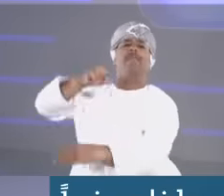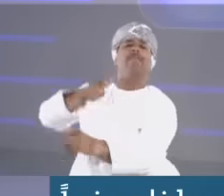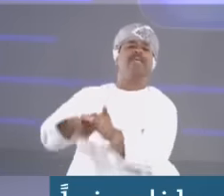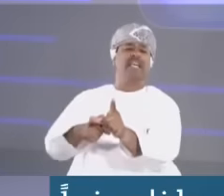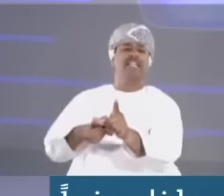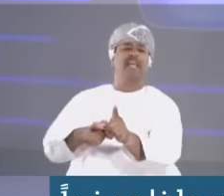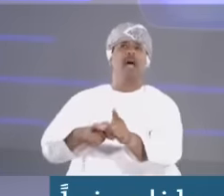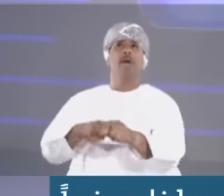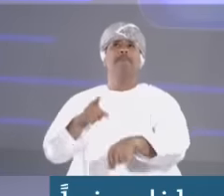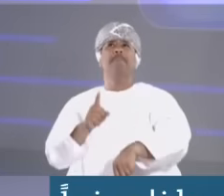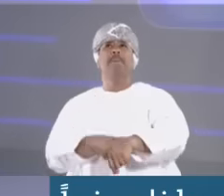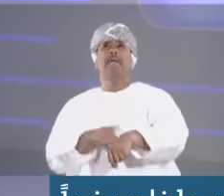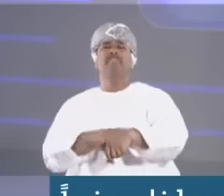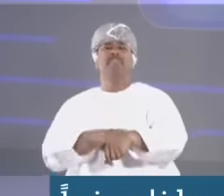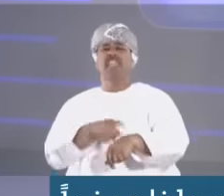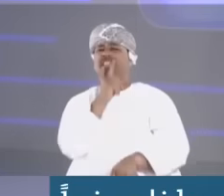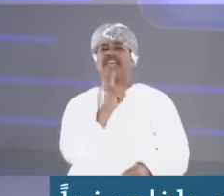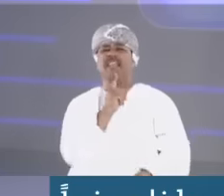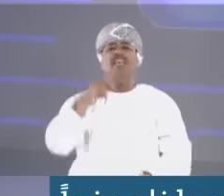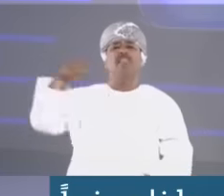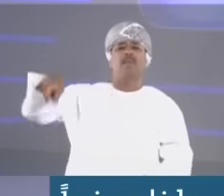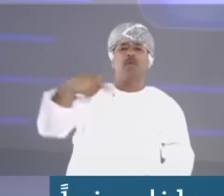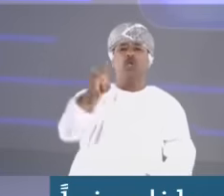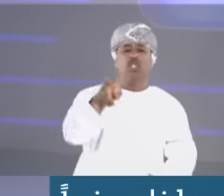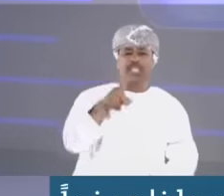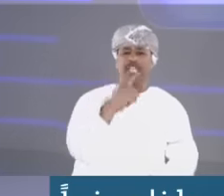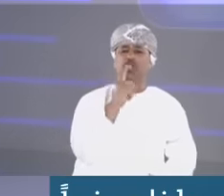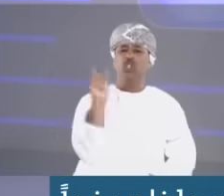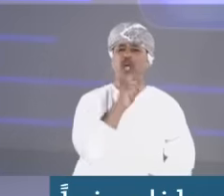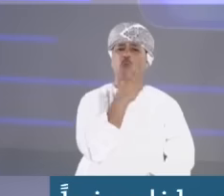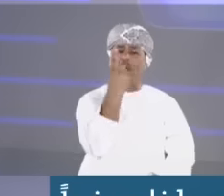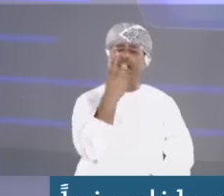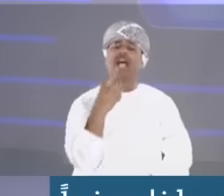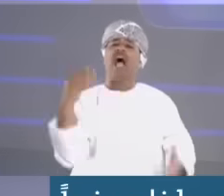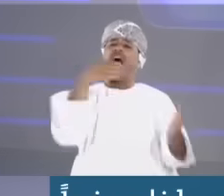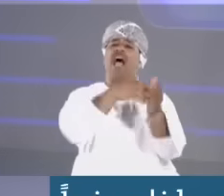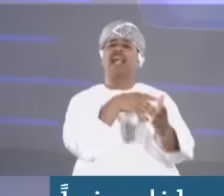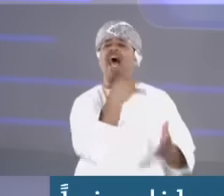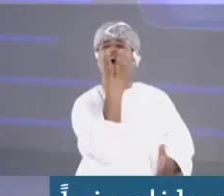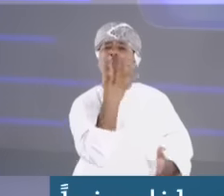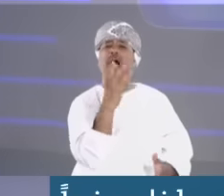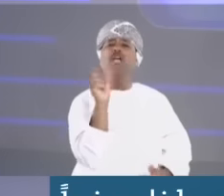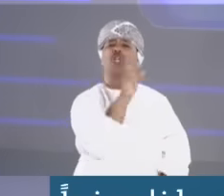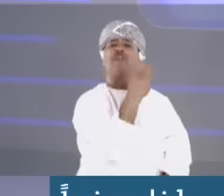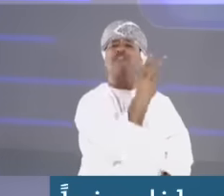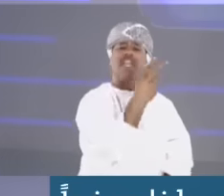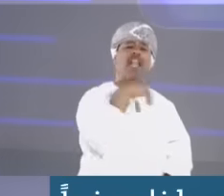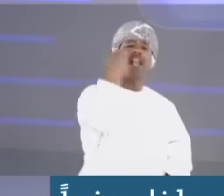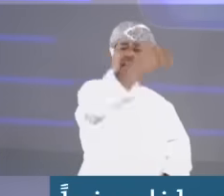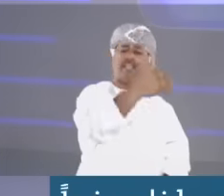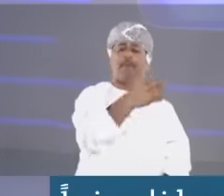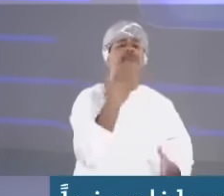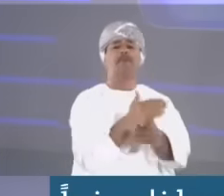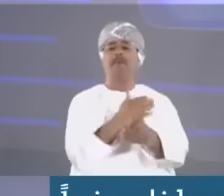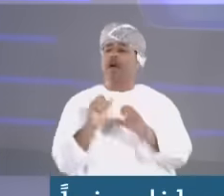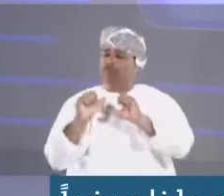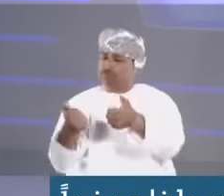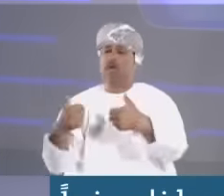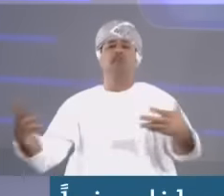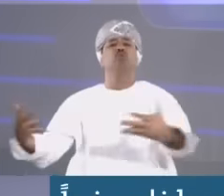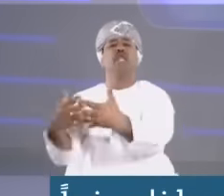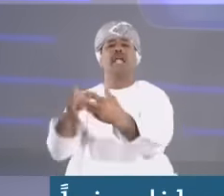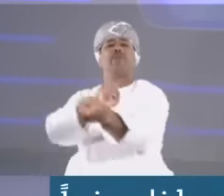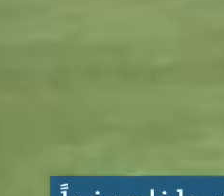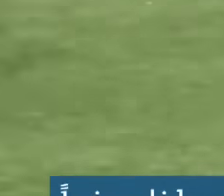خلال الفترة من 28 من يناير الجاري وحتى 4 فبراير القادم، وذلك استعدادا للمشاركة